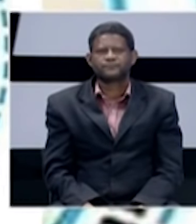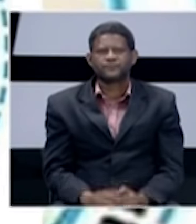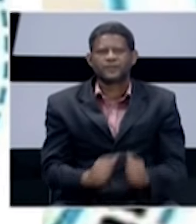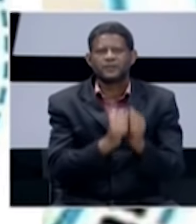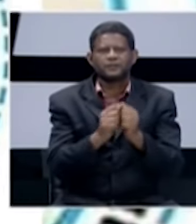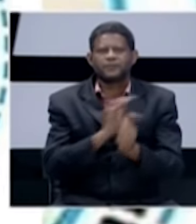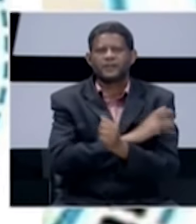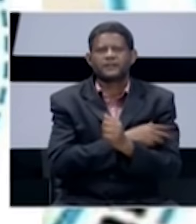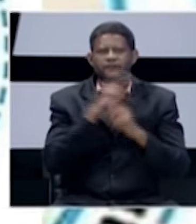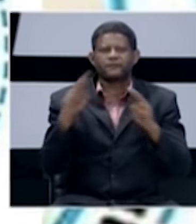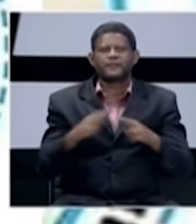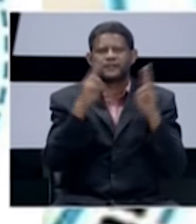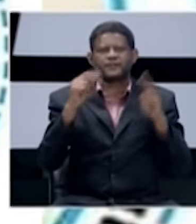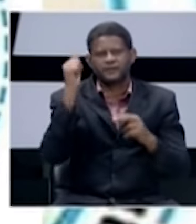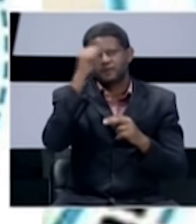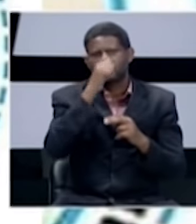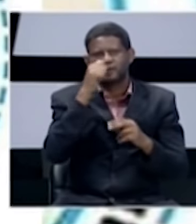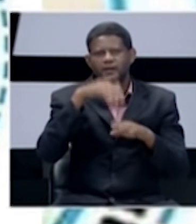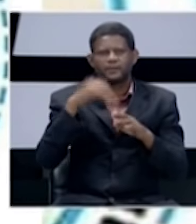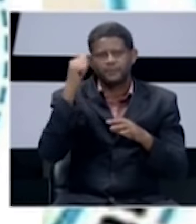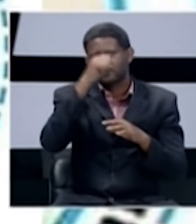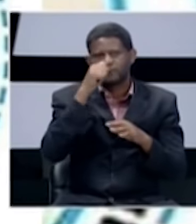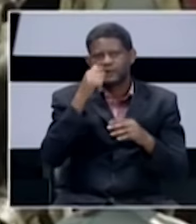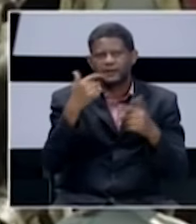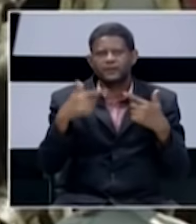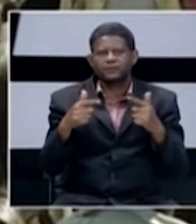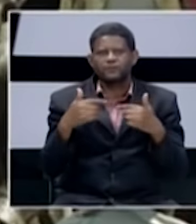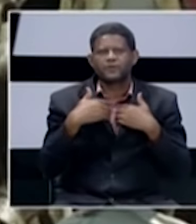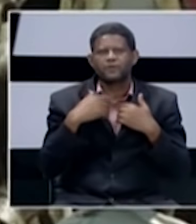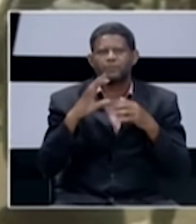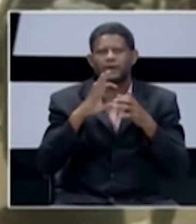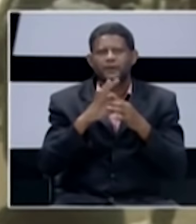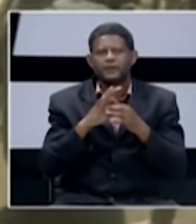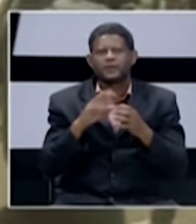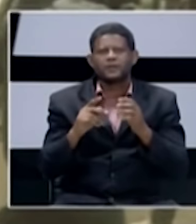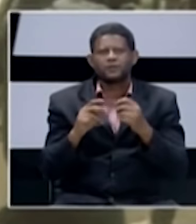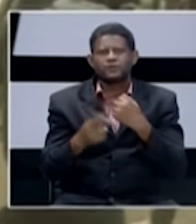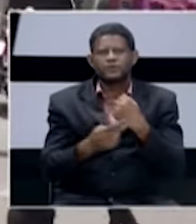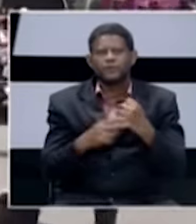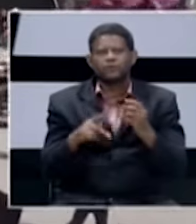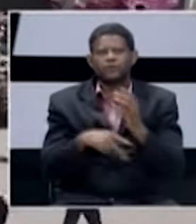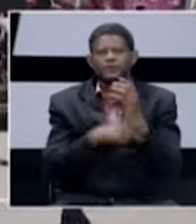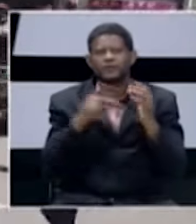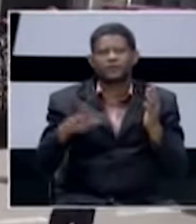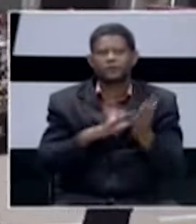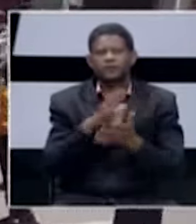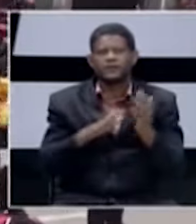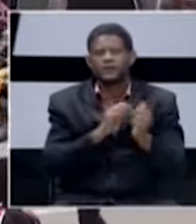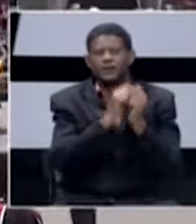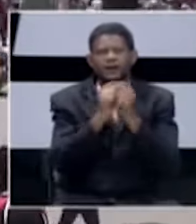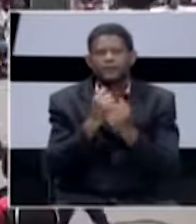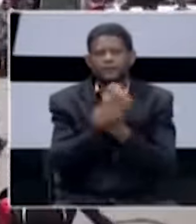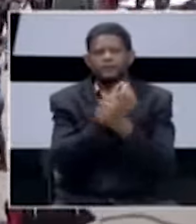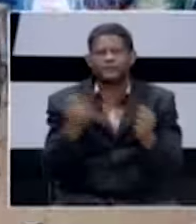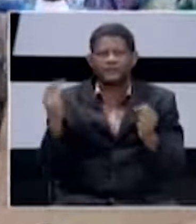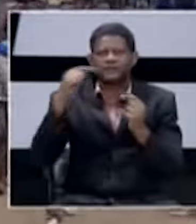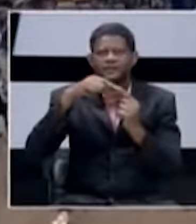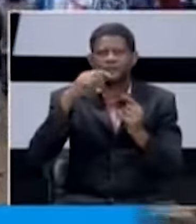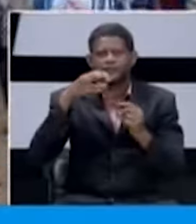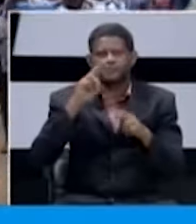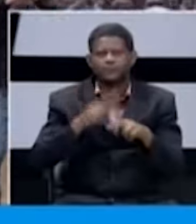ጥምረት ሓይልታት ፌደራሊስት ኢትዮጵያ ኣብ ኢትዮጵያ ገጢሙ ዘሎ ማሕበራዊ ቁጠባውን ፖለቲካውን ቅሉላው ሓበራዊ መፍትሒ ክሳብ